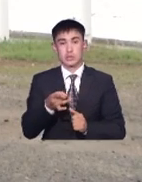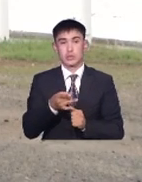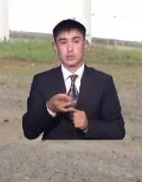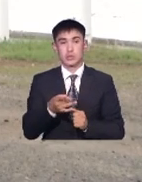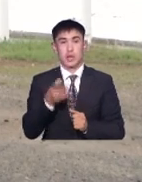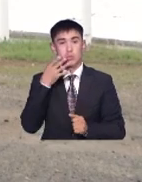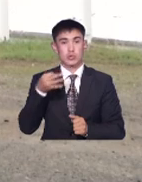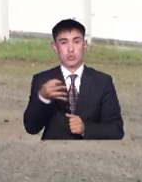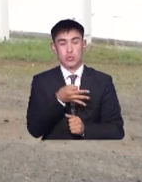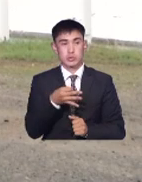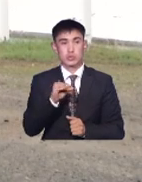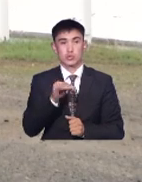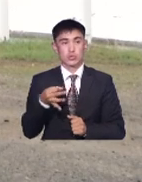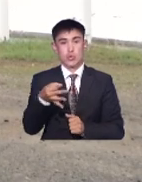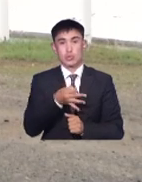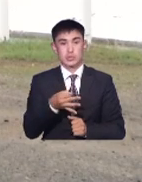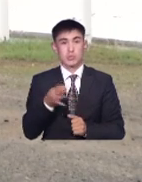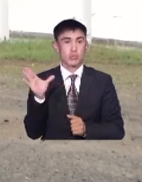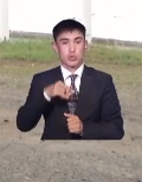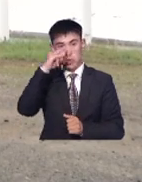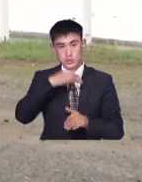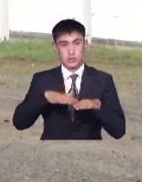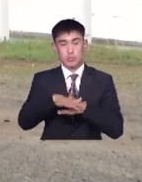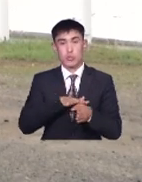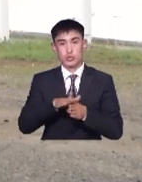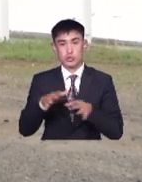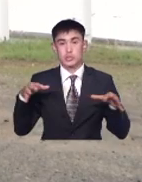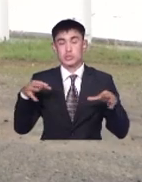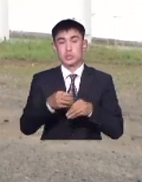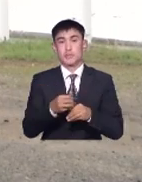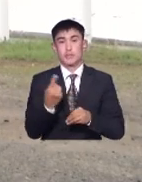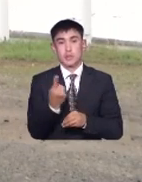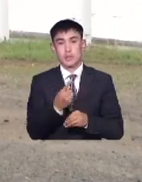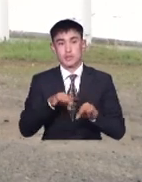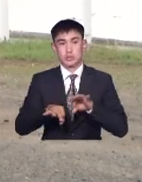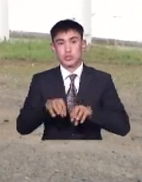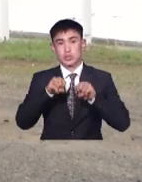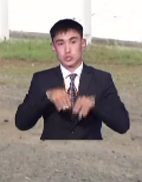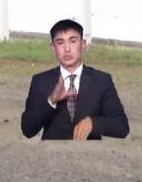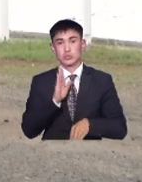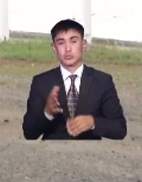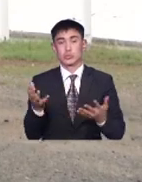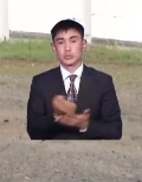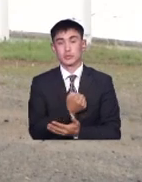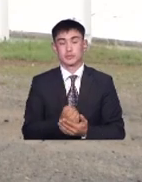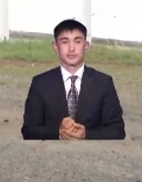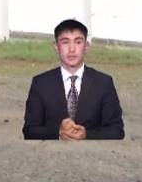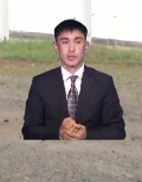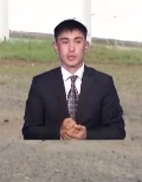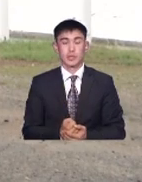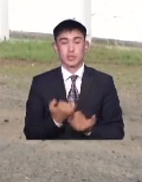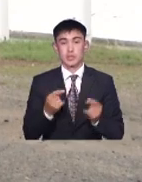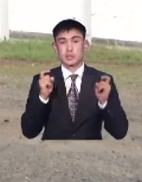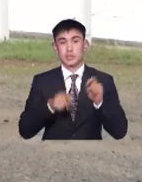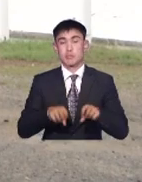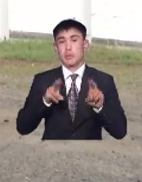қана Алматы облысында немесе Жетісу облысында ғана емес, бүкіл Қазақстан бойынша жинақталады. Соның барлығын бір жүйелі шешімін бірге табуымыз керек. Қазір келіп